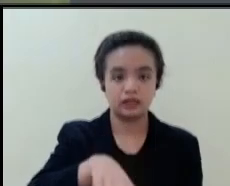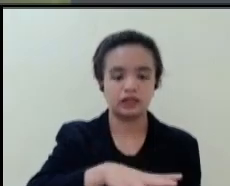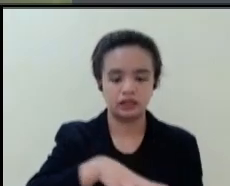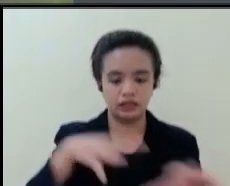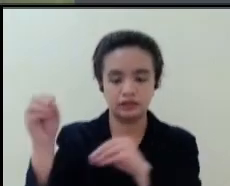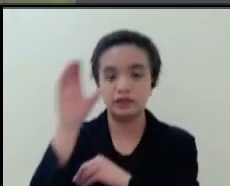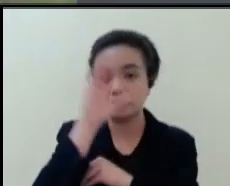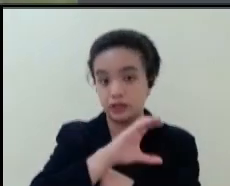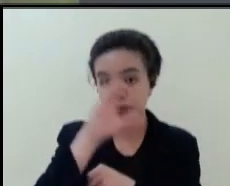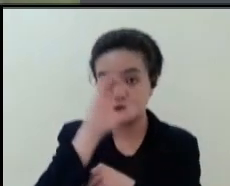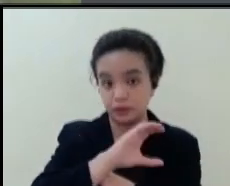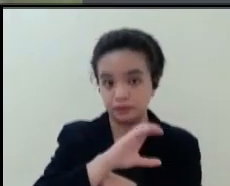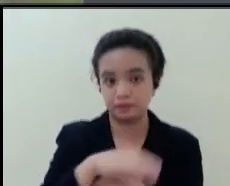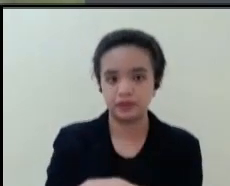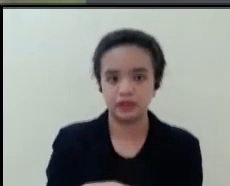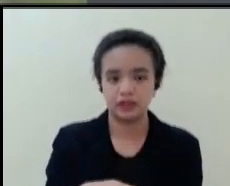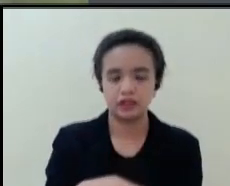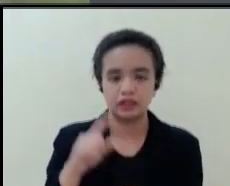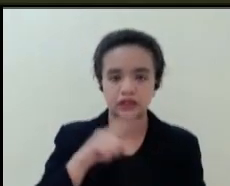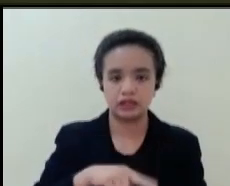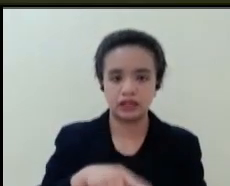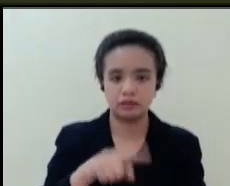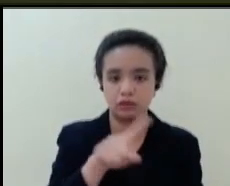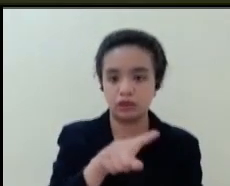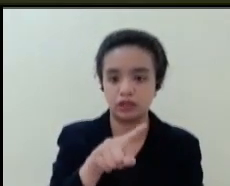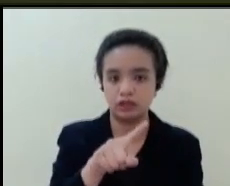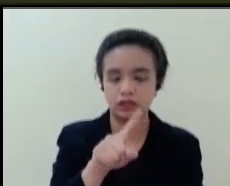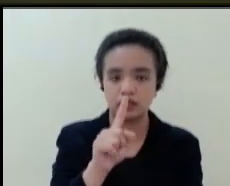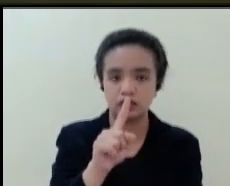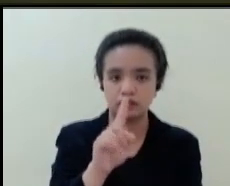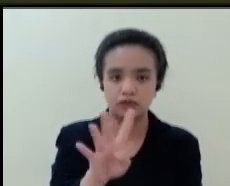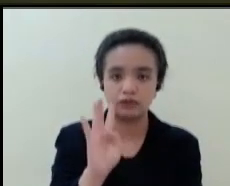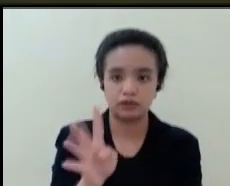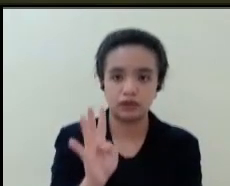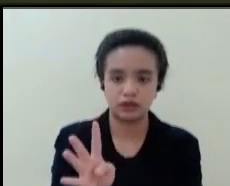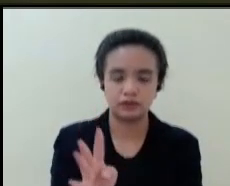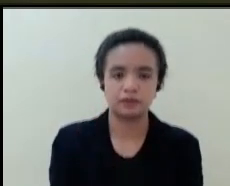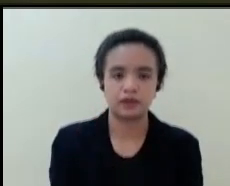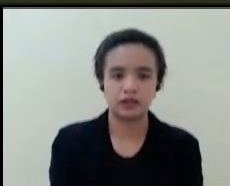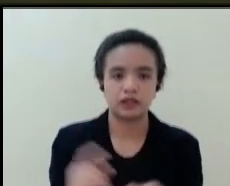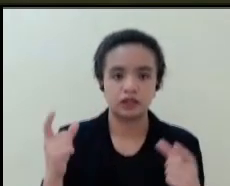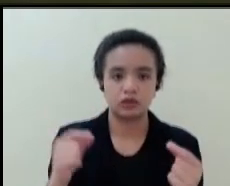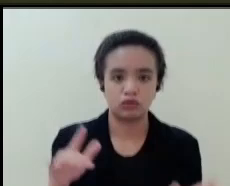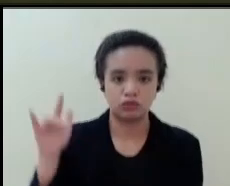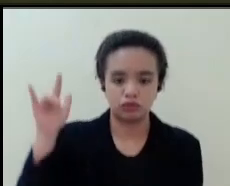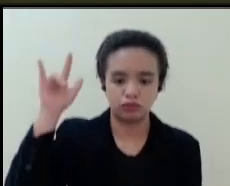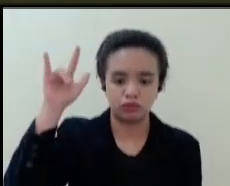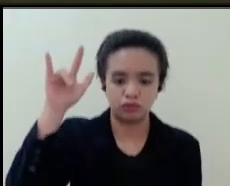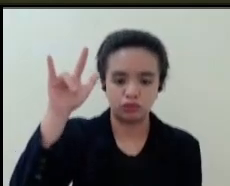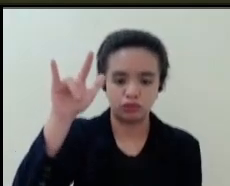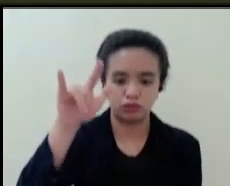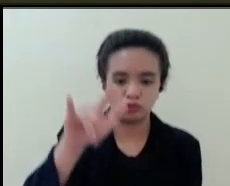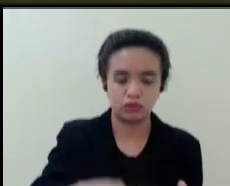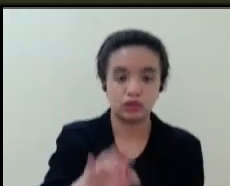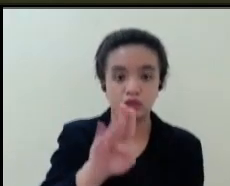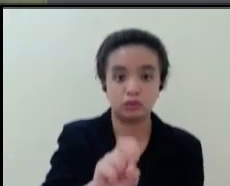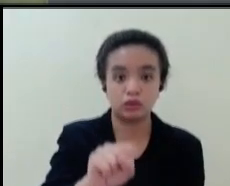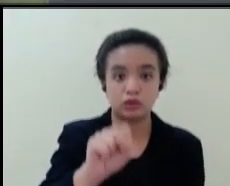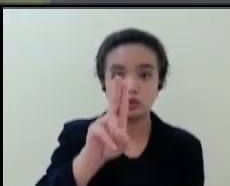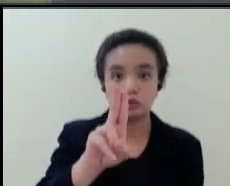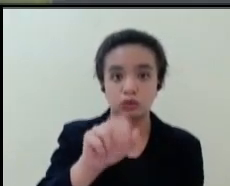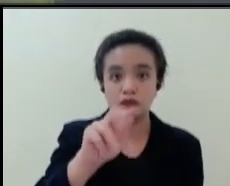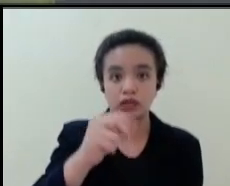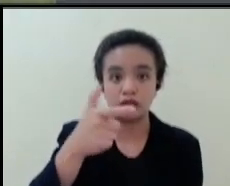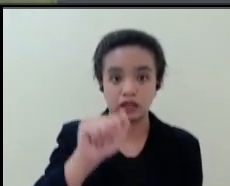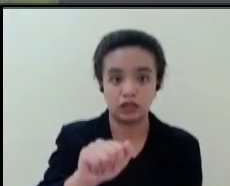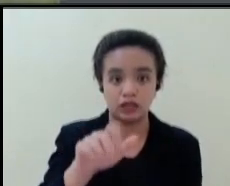PR2680 ng alauna 44 ng hapon at lumapag ito sa Busuanga Airport kung saan ito ay lumampas